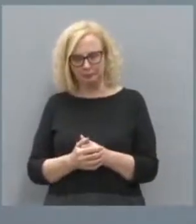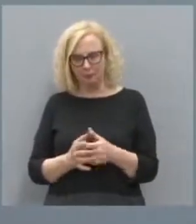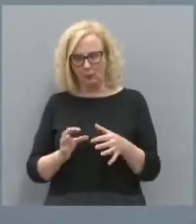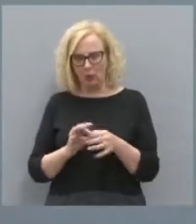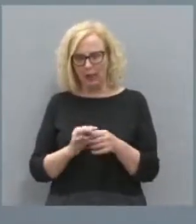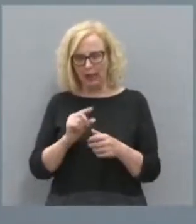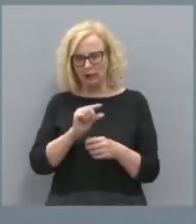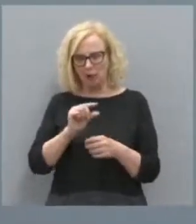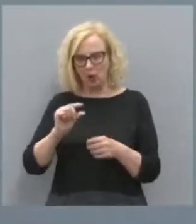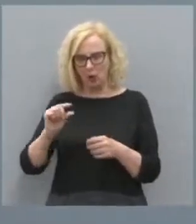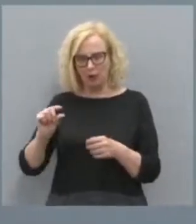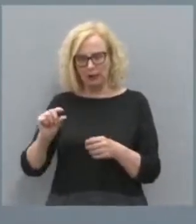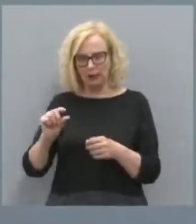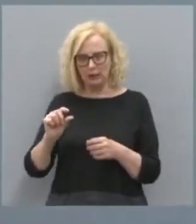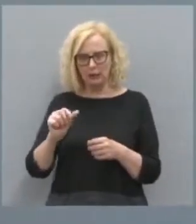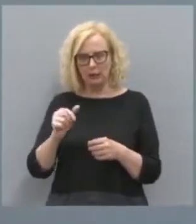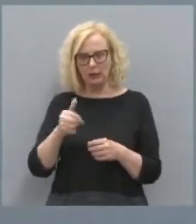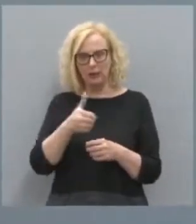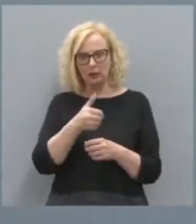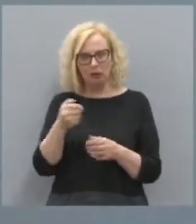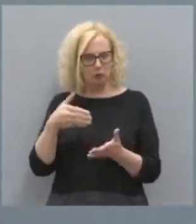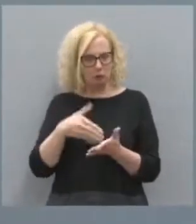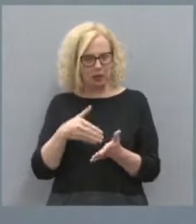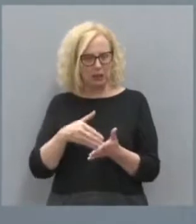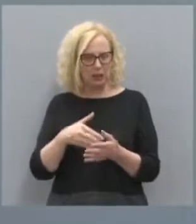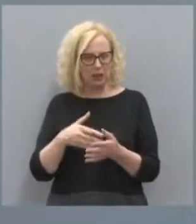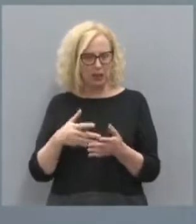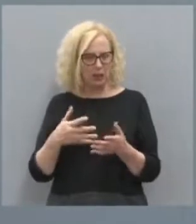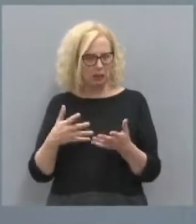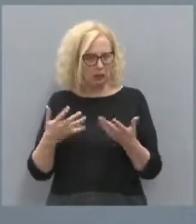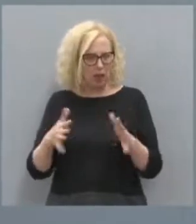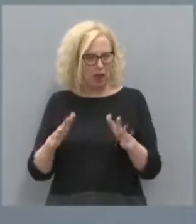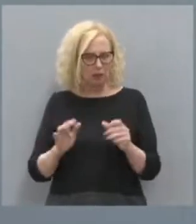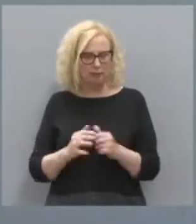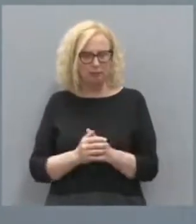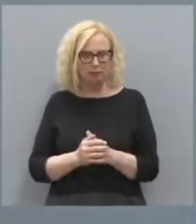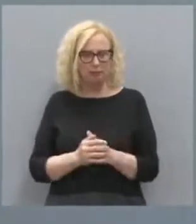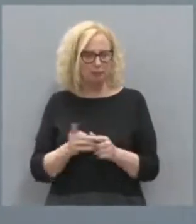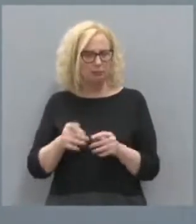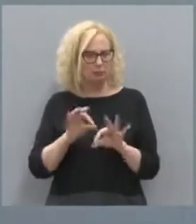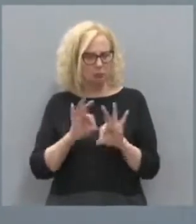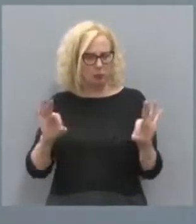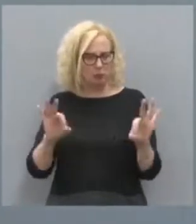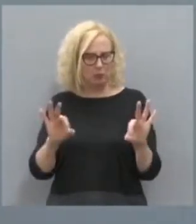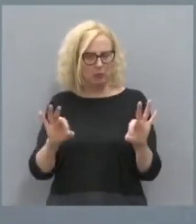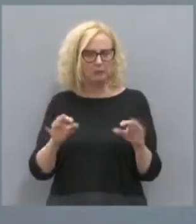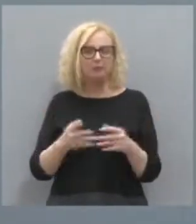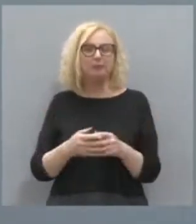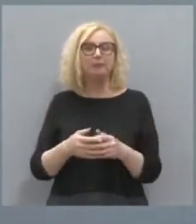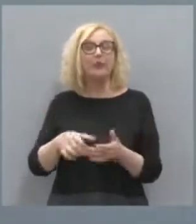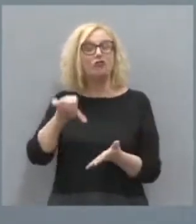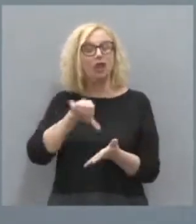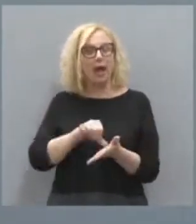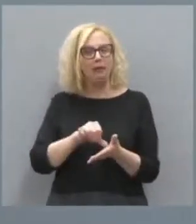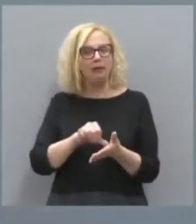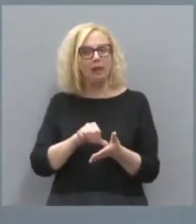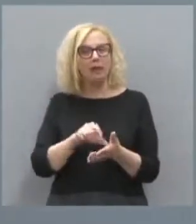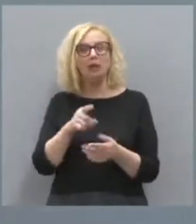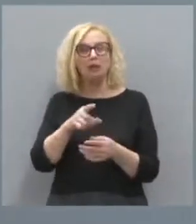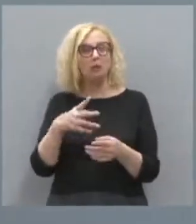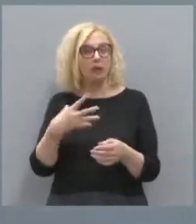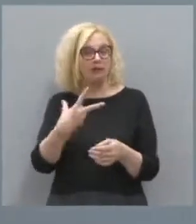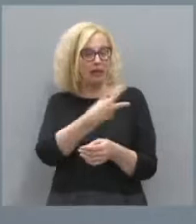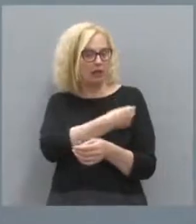dosi le 100.000 dosi ci sono quindi sono a disposizione i centri vaccinali sono gli stessi